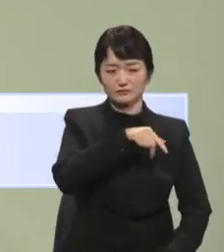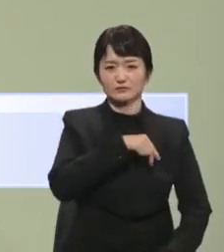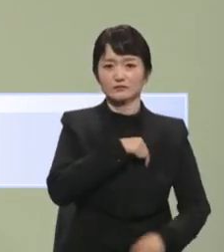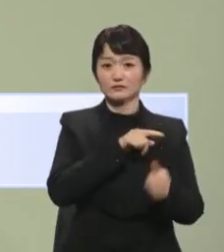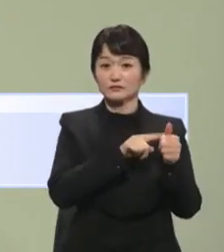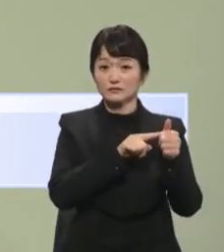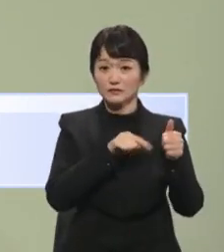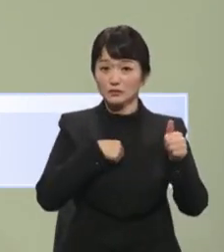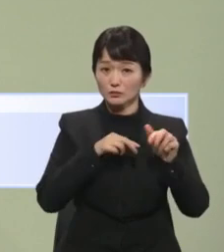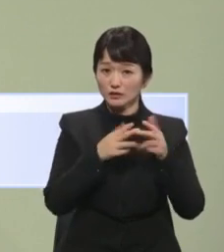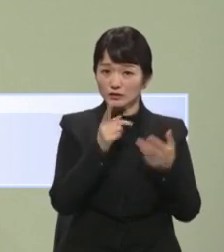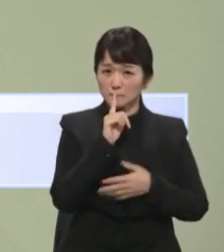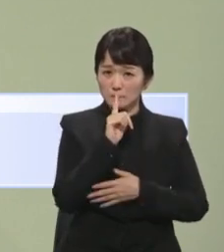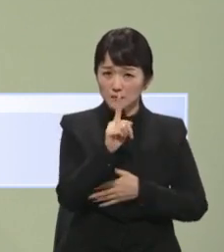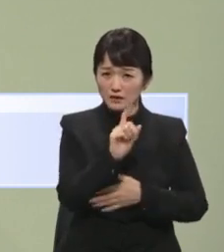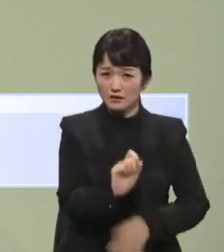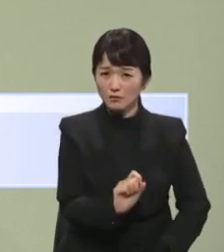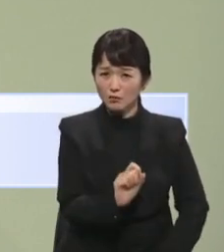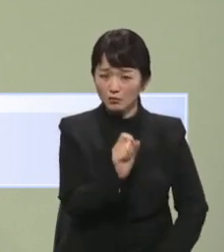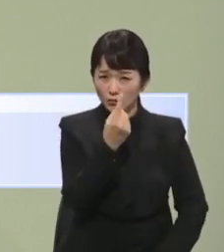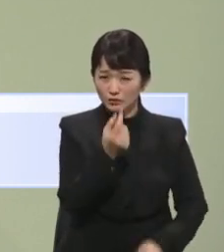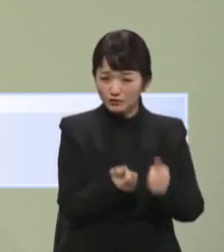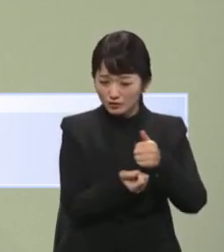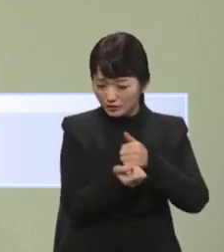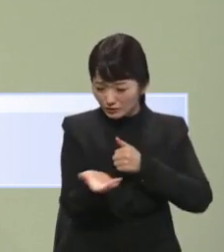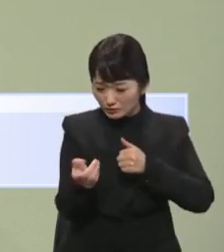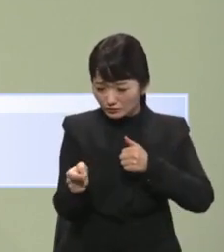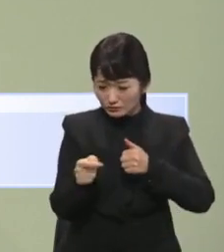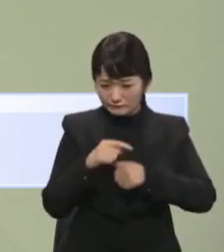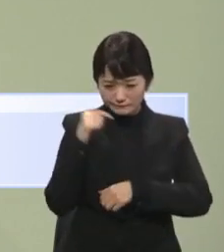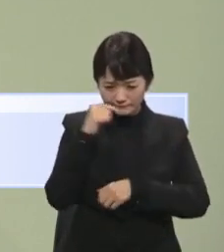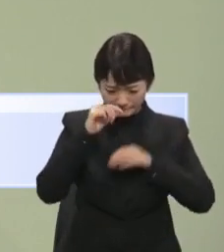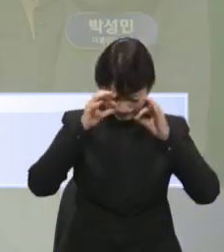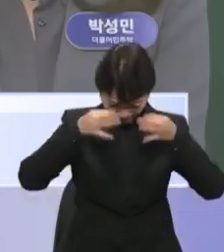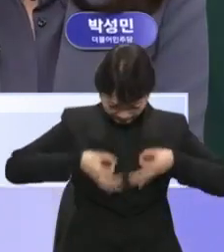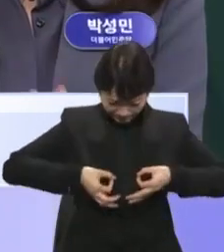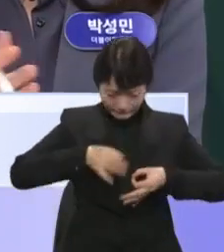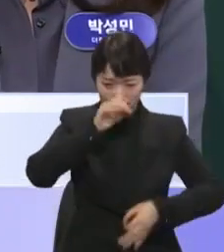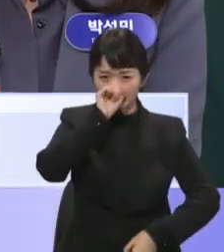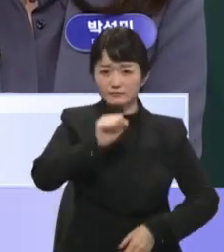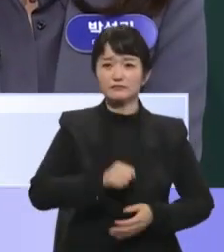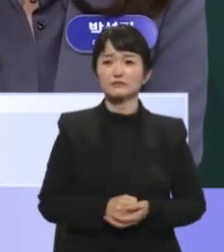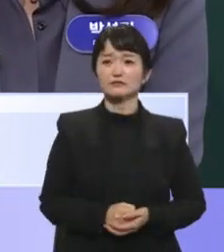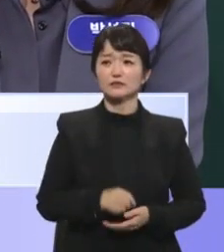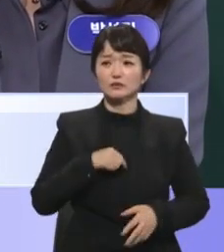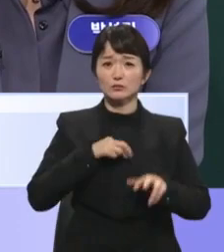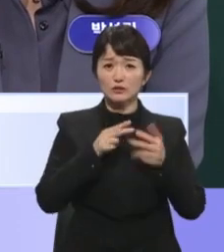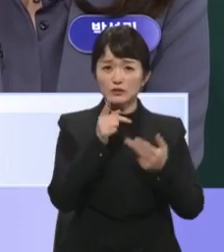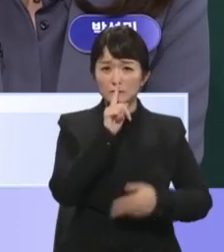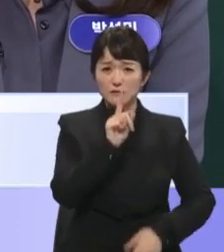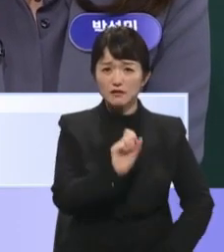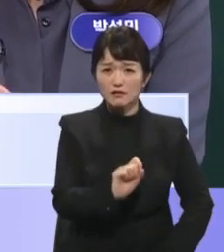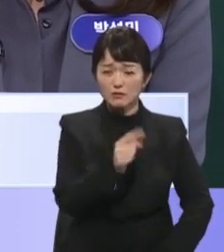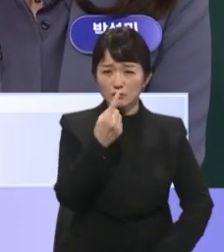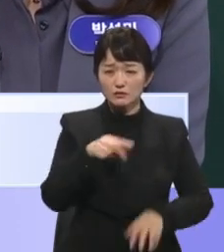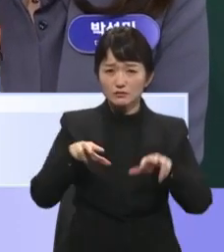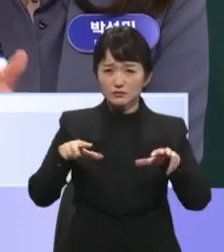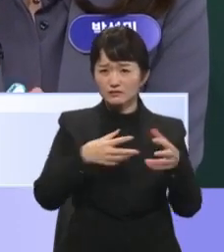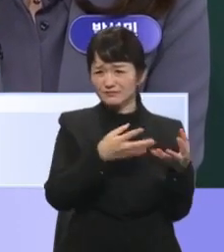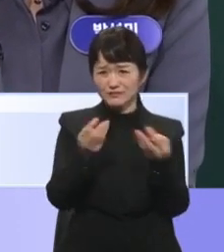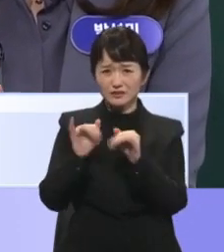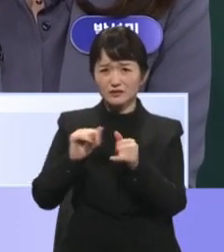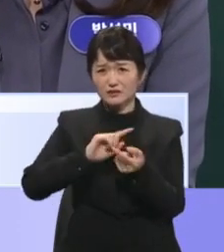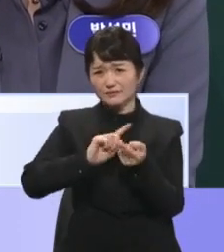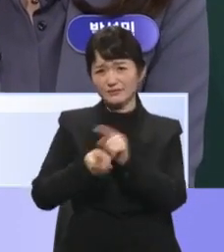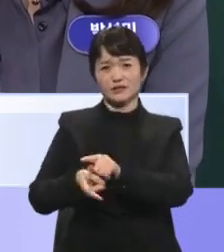본인의 발언이 가져온 그 파장을 한번 냉정하게 찰을 보셨으면 좋겠습니다 그니까 본인의 발언 때문에 지금 얼마나 많은 사람들이 대신해서